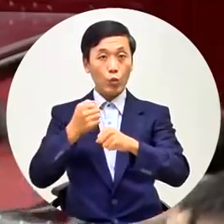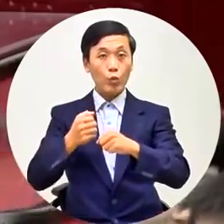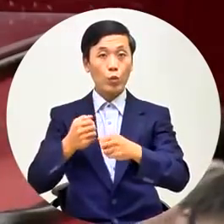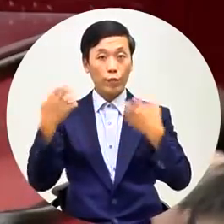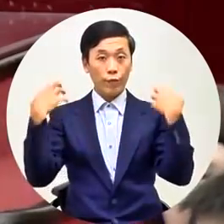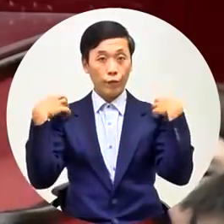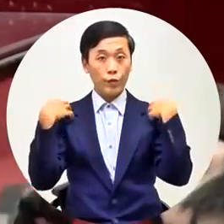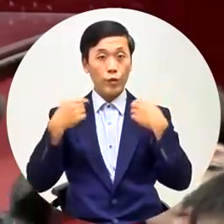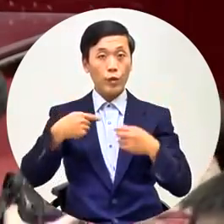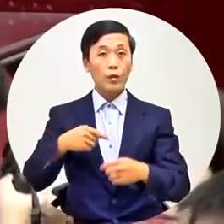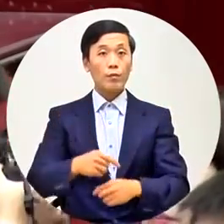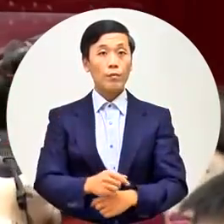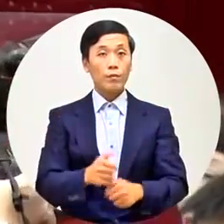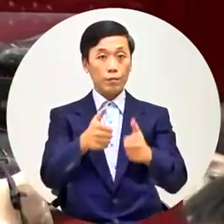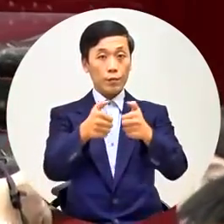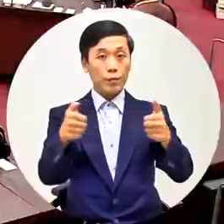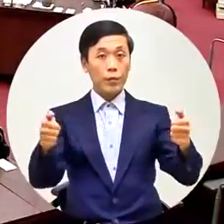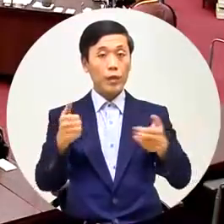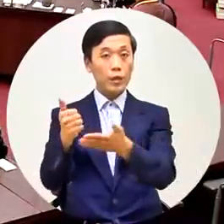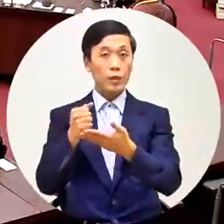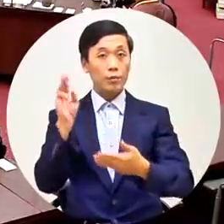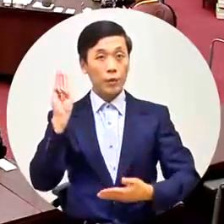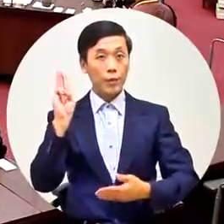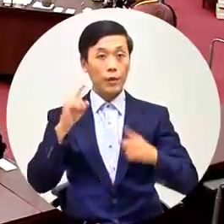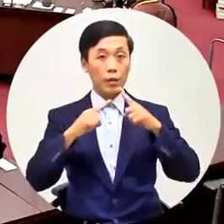请监誓人复位。